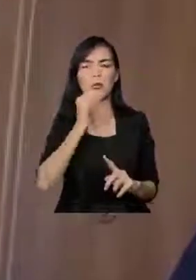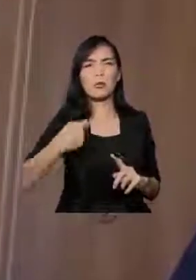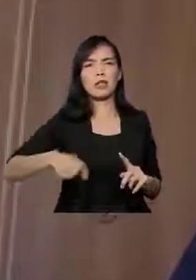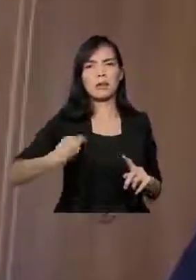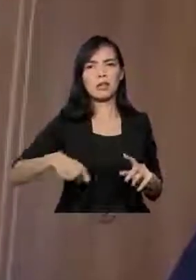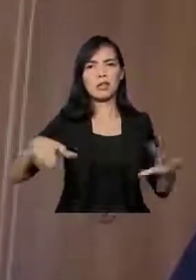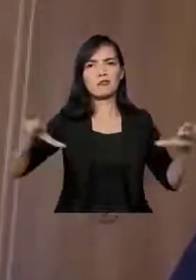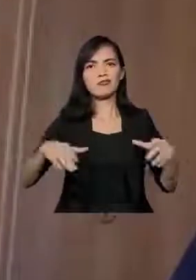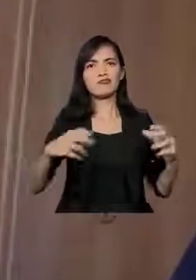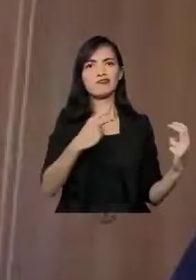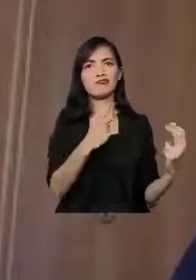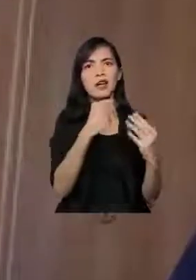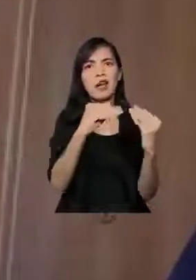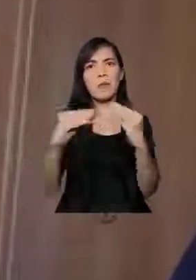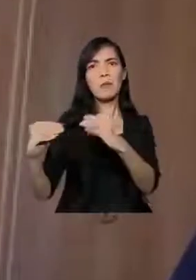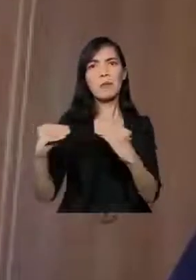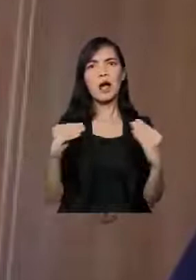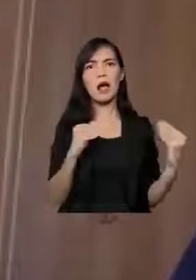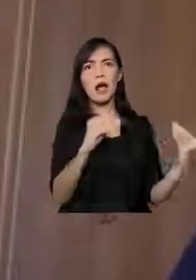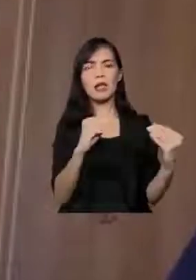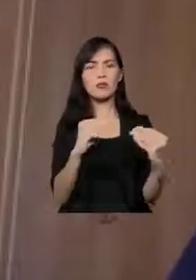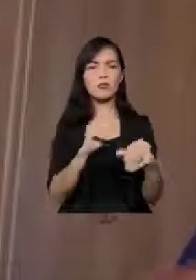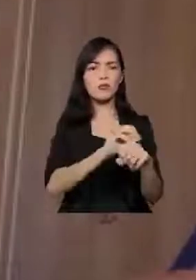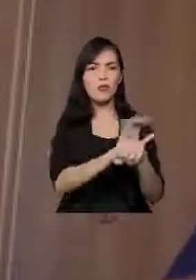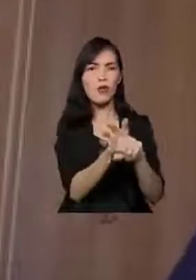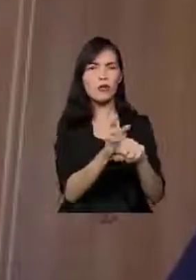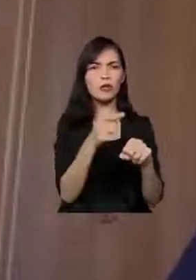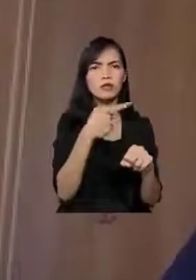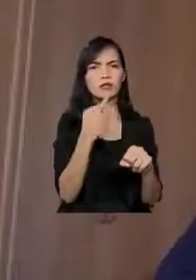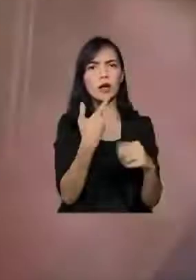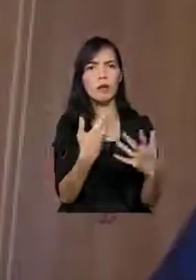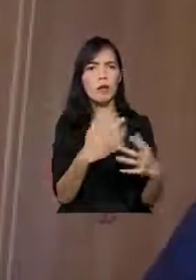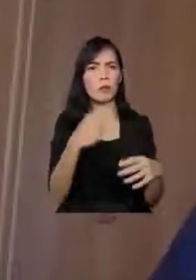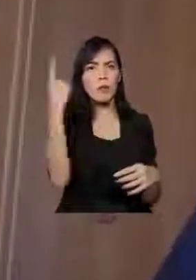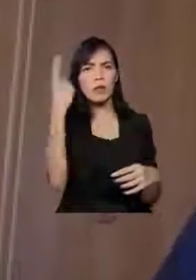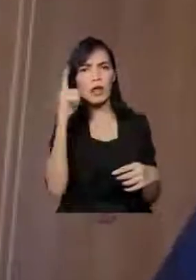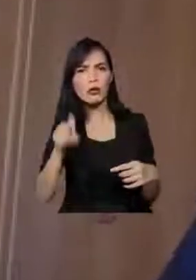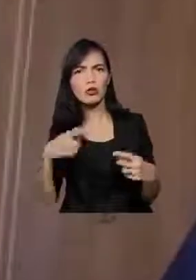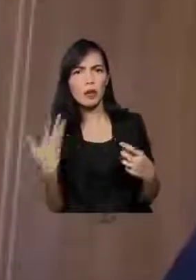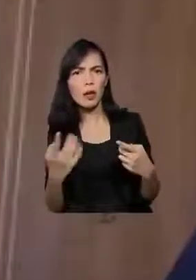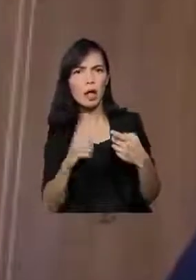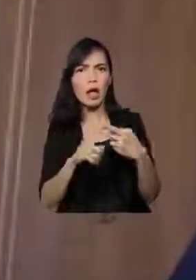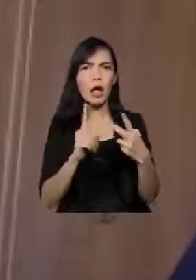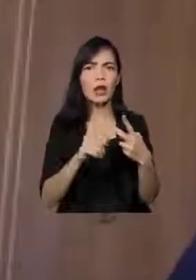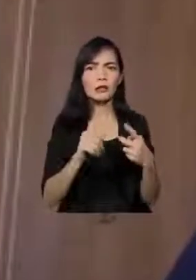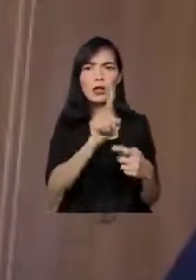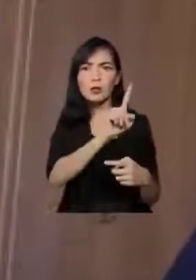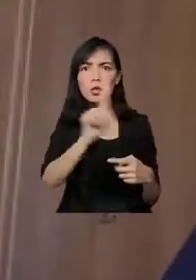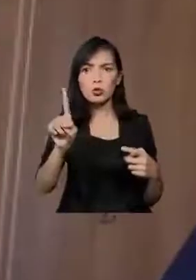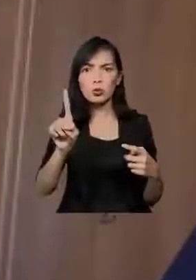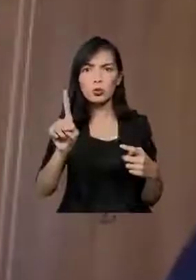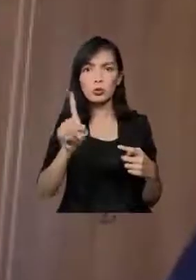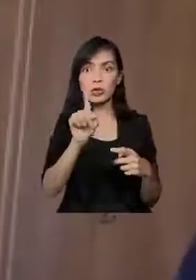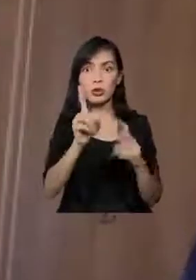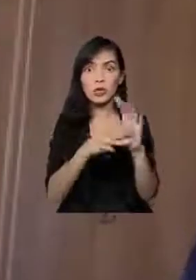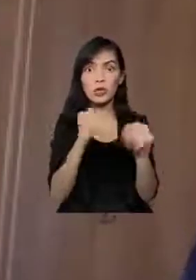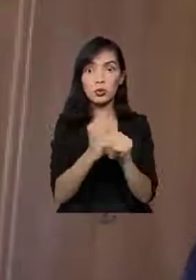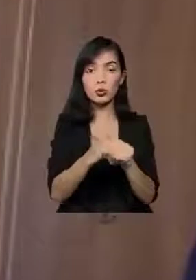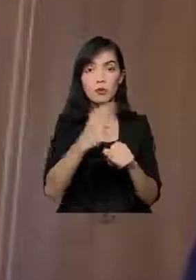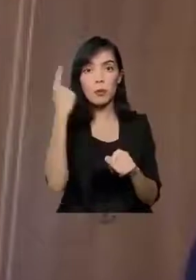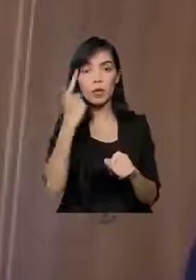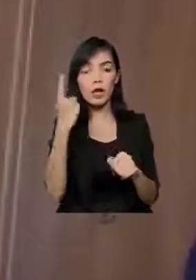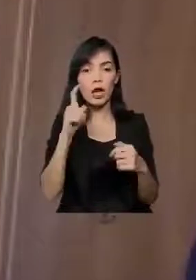kemudian Apa yang harus dilakukan oleh pemerintah oleh masyarakat di minggu mendatang di seminggu kedepan Nah itu